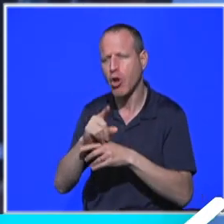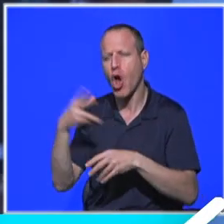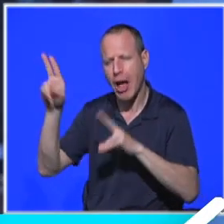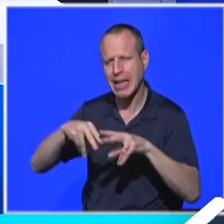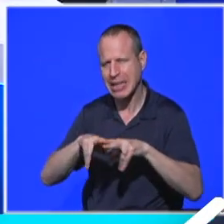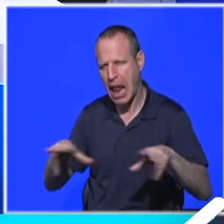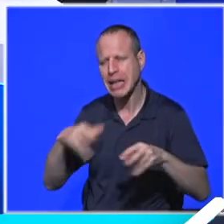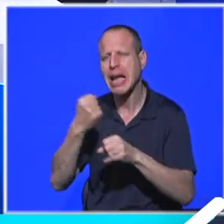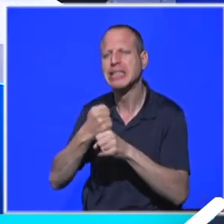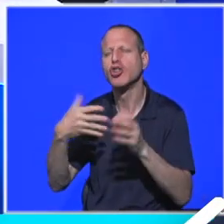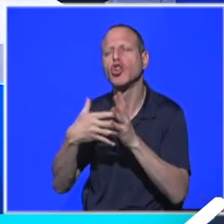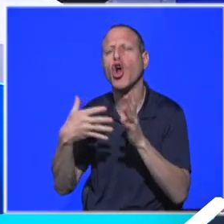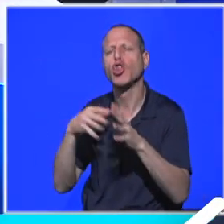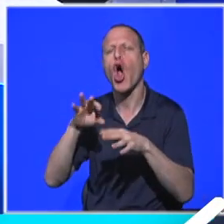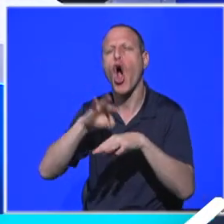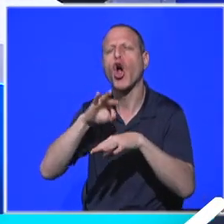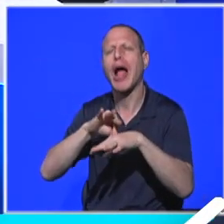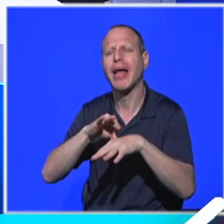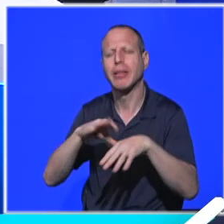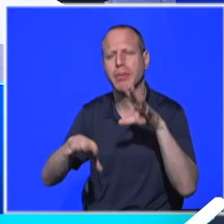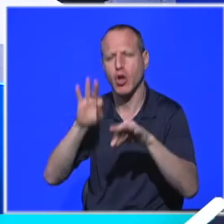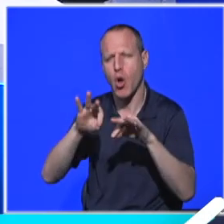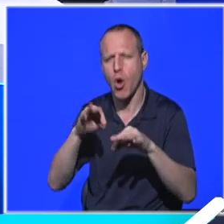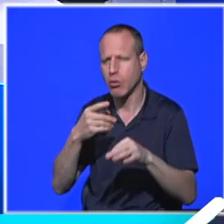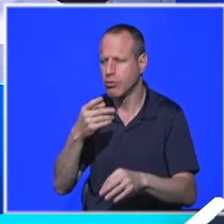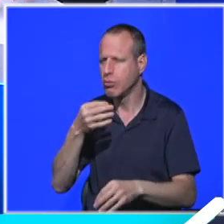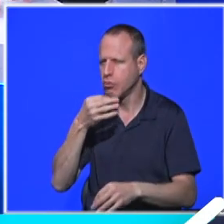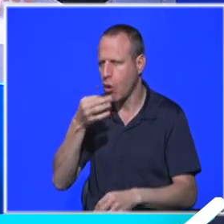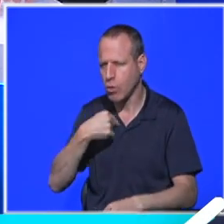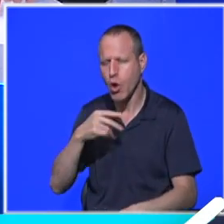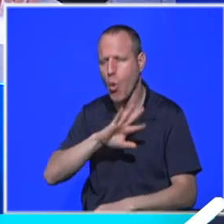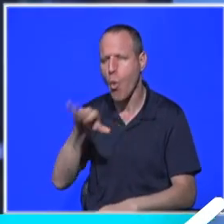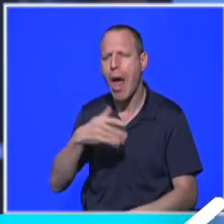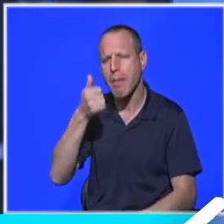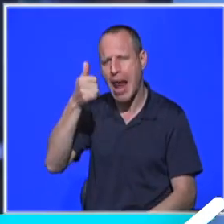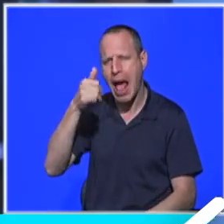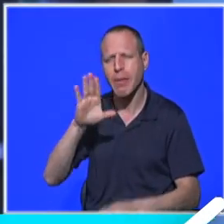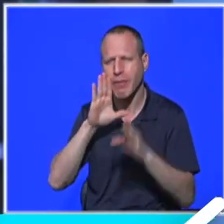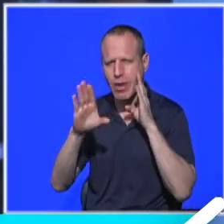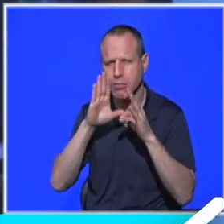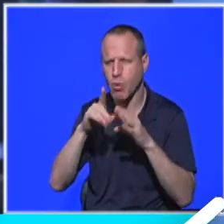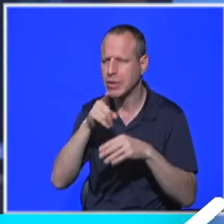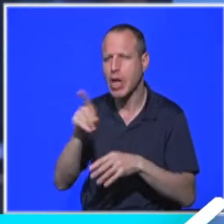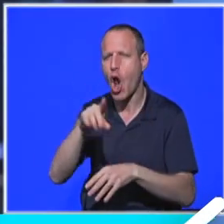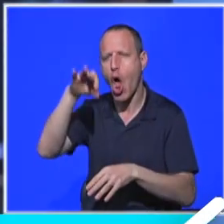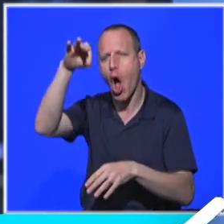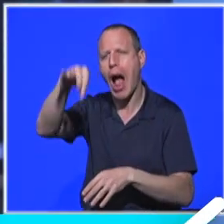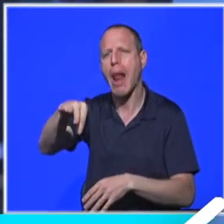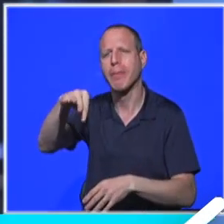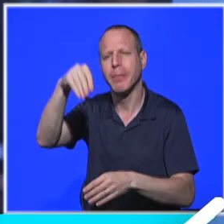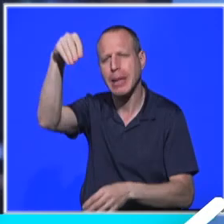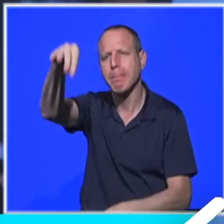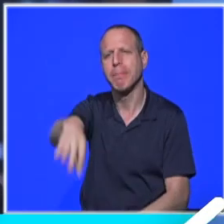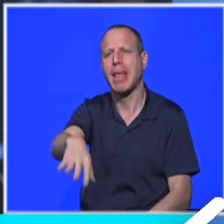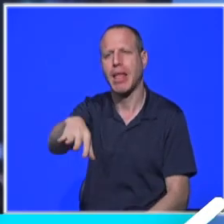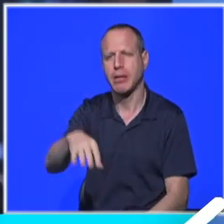אמרו לי כולם, פייסבוק, לייקים. אמרתי להם, לא, לייק בפייסבוק זה לא בקלפי לשים את הפתק. עכשיו עולה